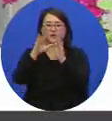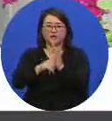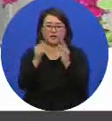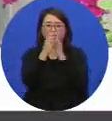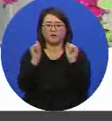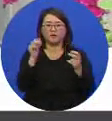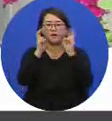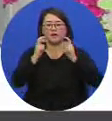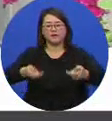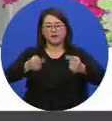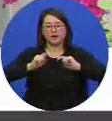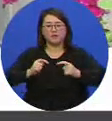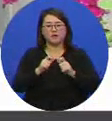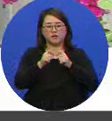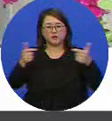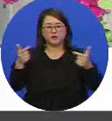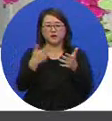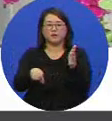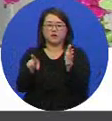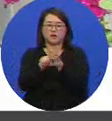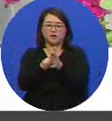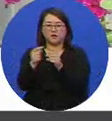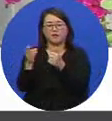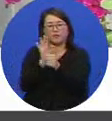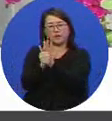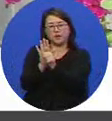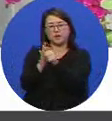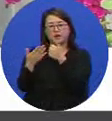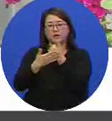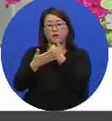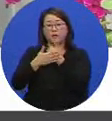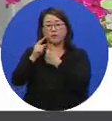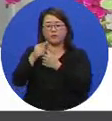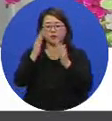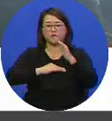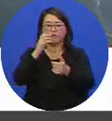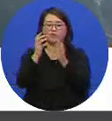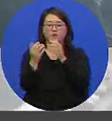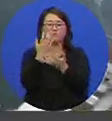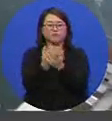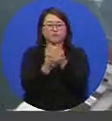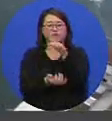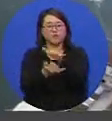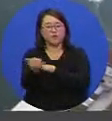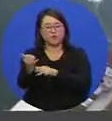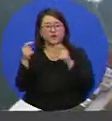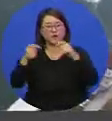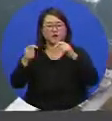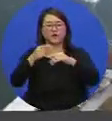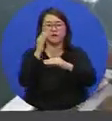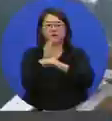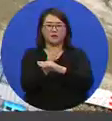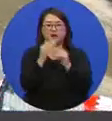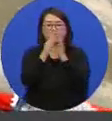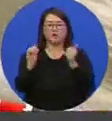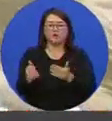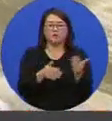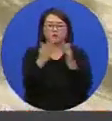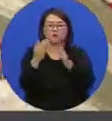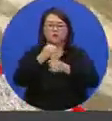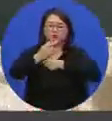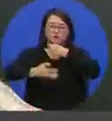있도록 한국도로공사에다가 저희가 협조 공문을 보내는 등 적극 협의 중에 있습니다. 전라북도가 수십 년 동안 해마다